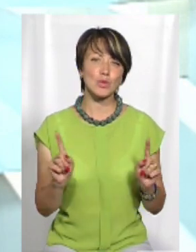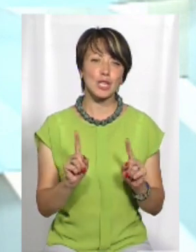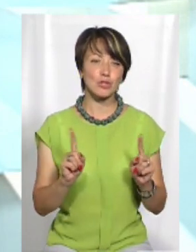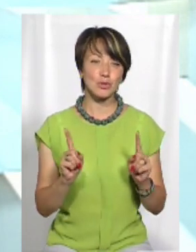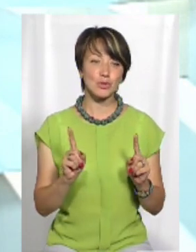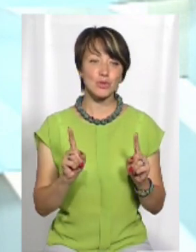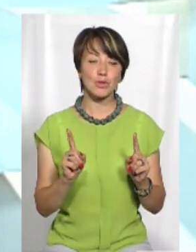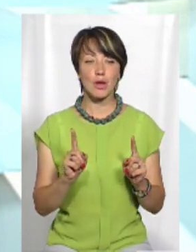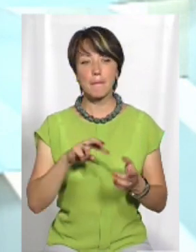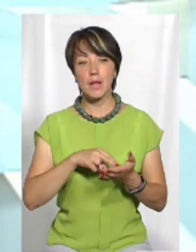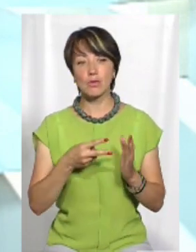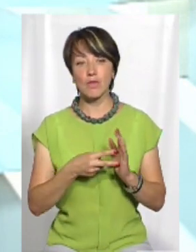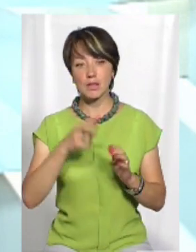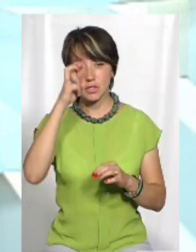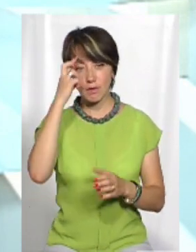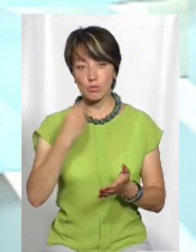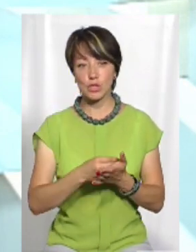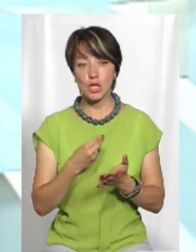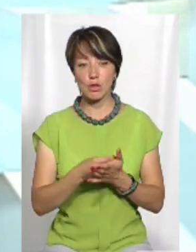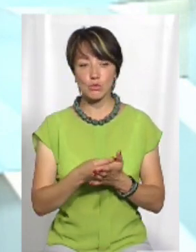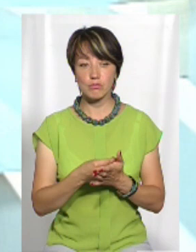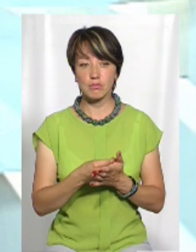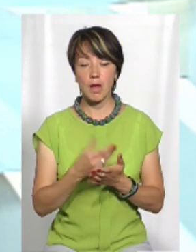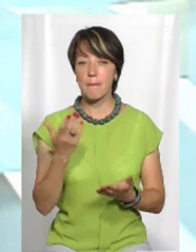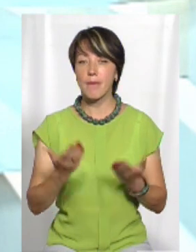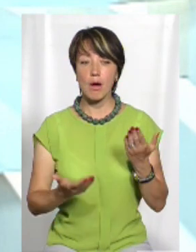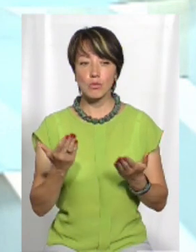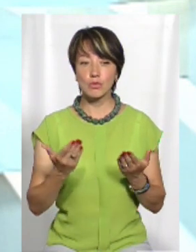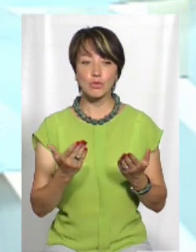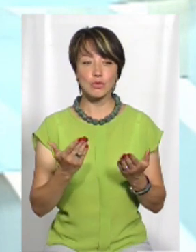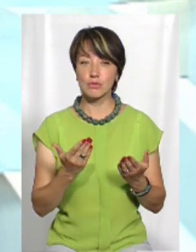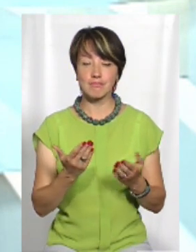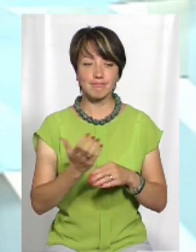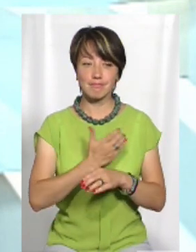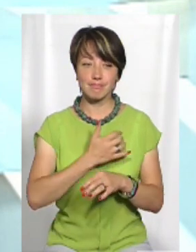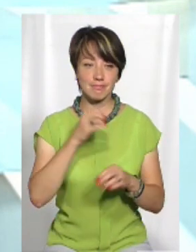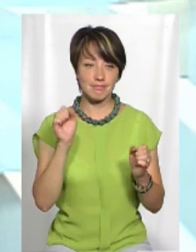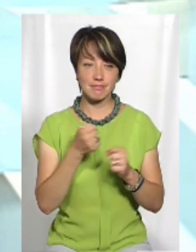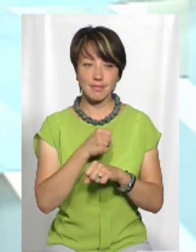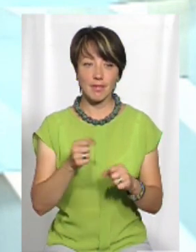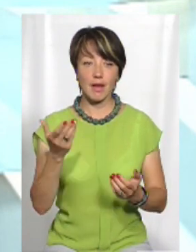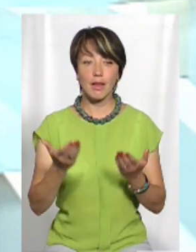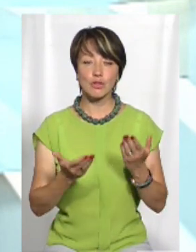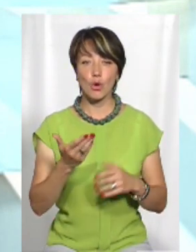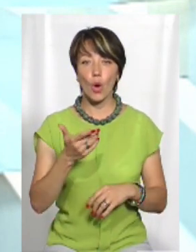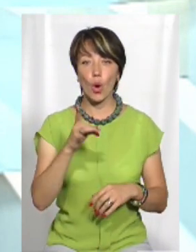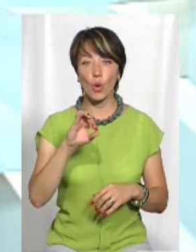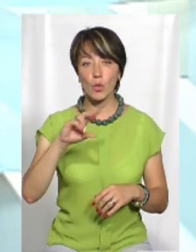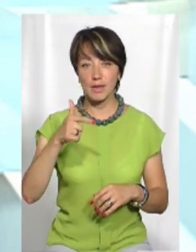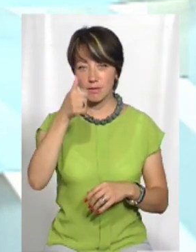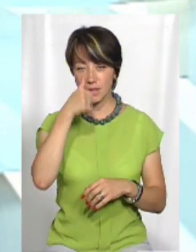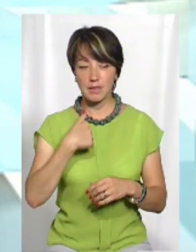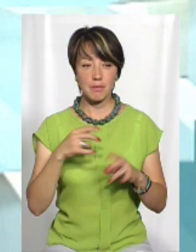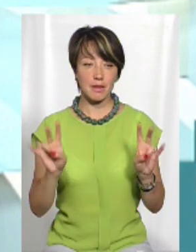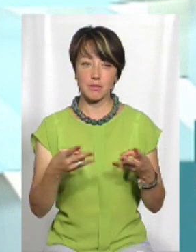ось те, що планувалося з державного бюджету, мабуть, що воно вже не дійде, а якщо воно дійде в грудні місяці, воно вже